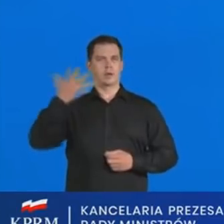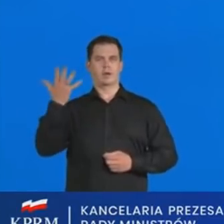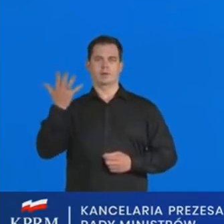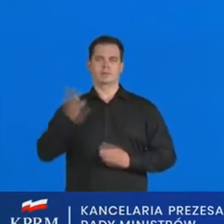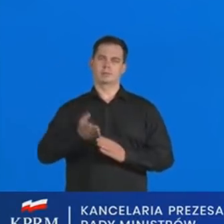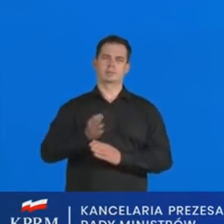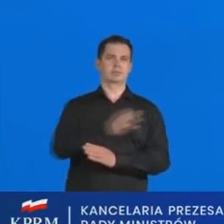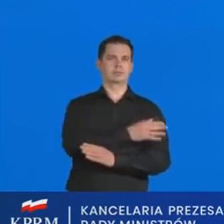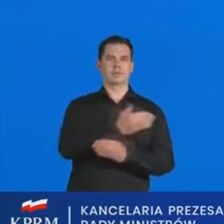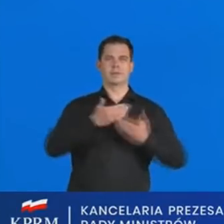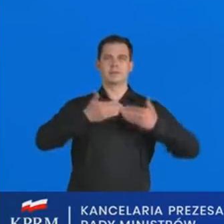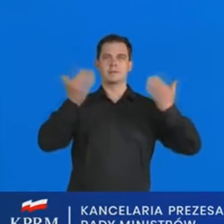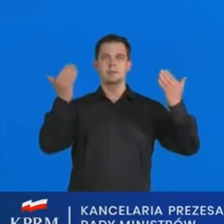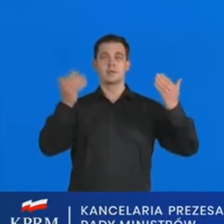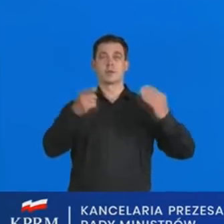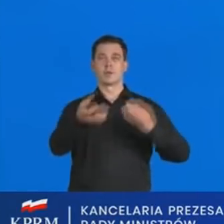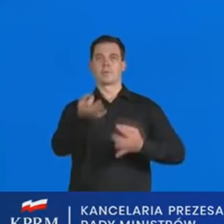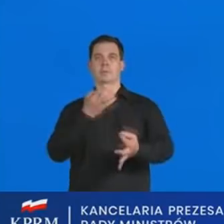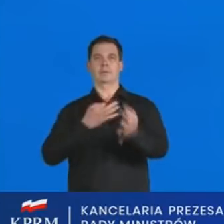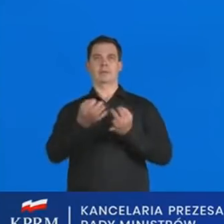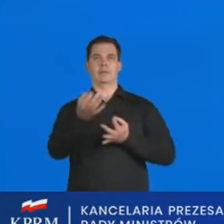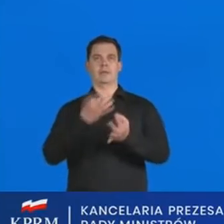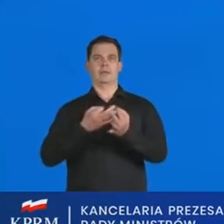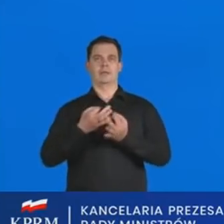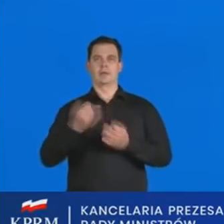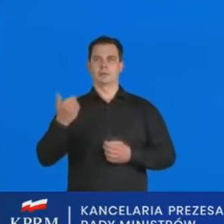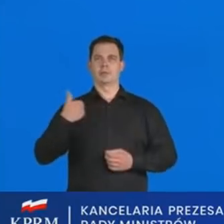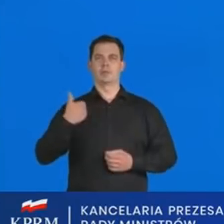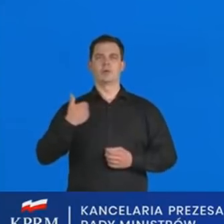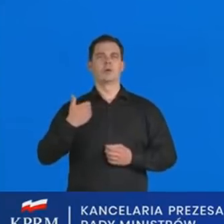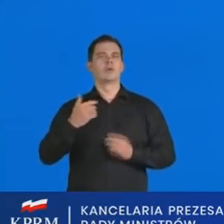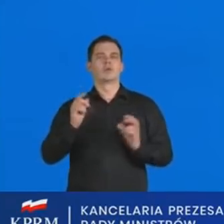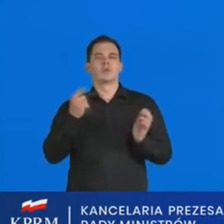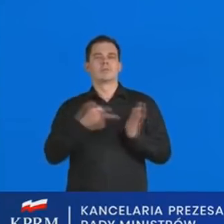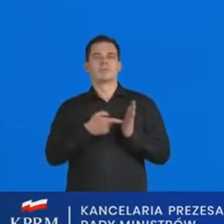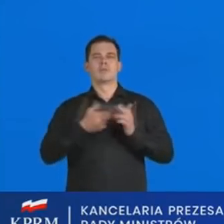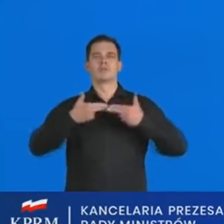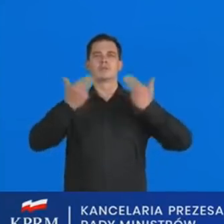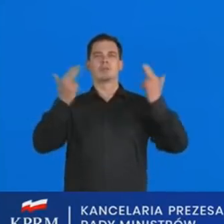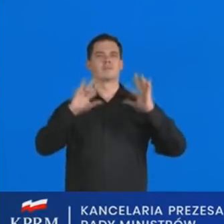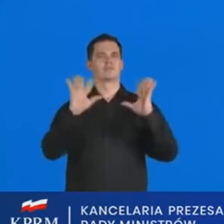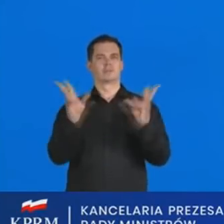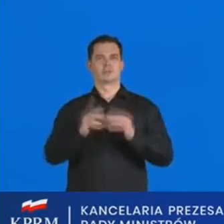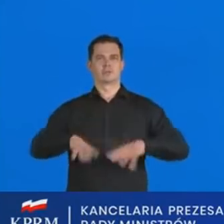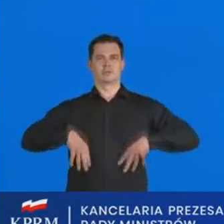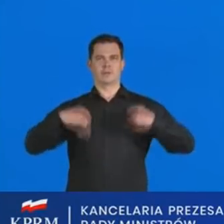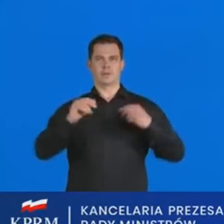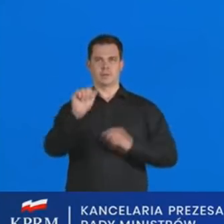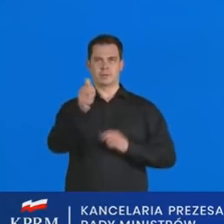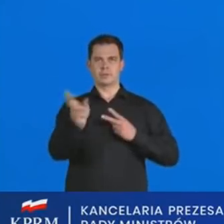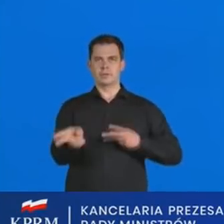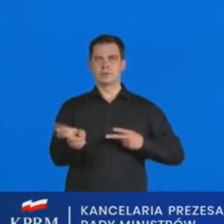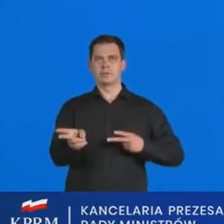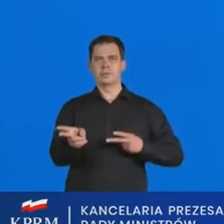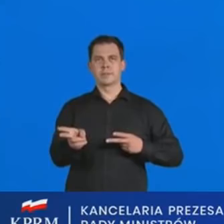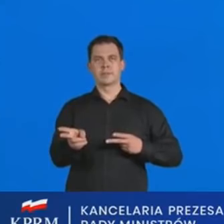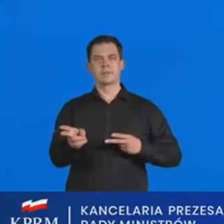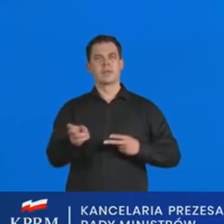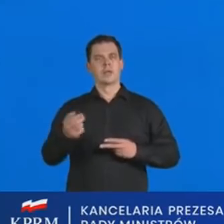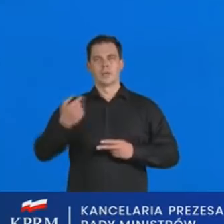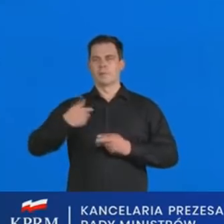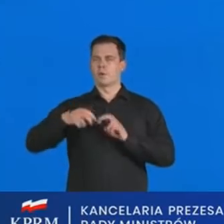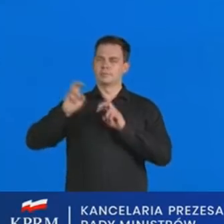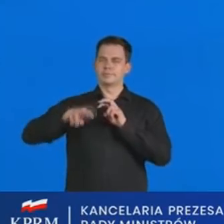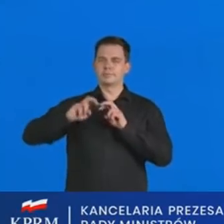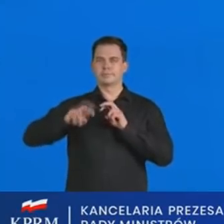w pytacie nas co z dniem wszystkich świętych i tutaj analiza